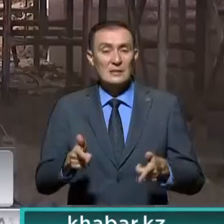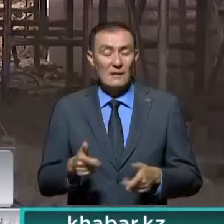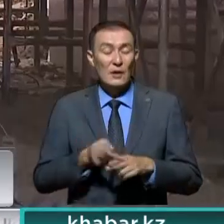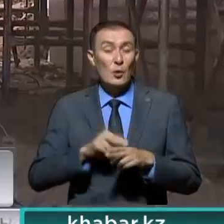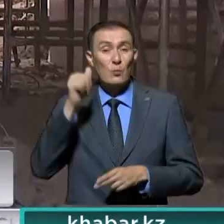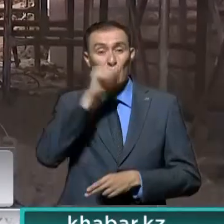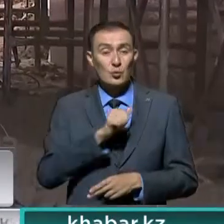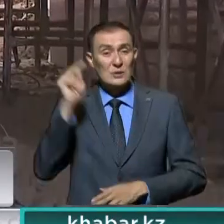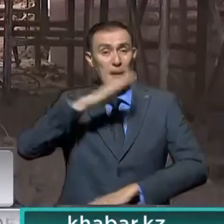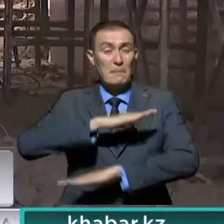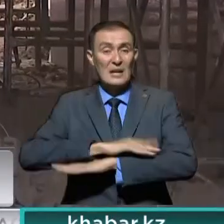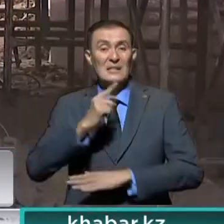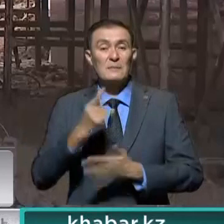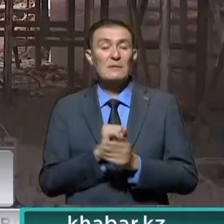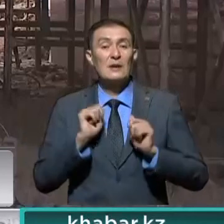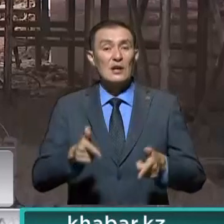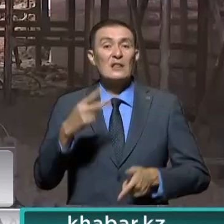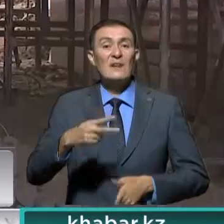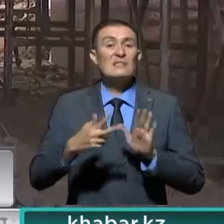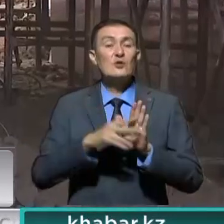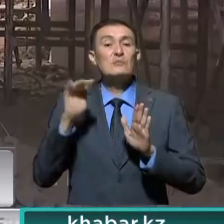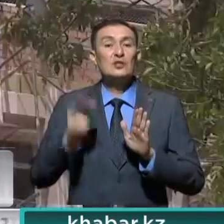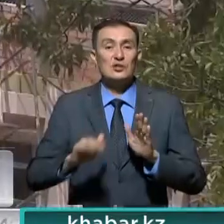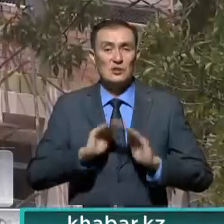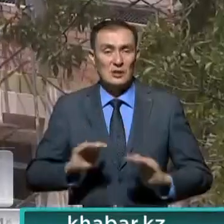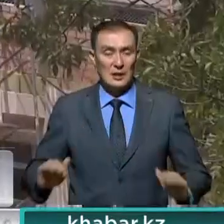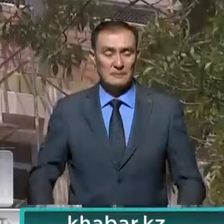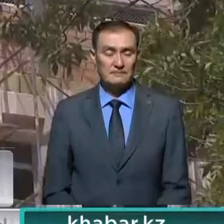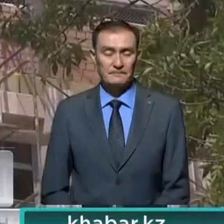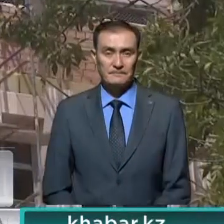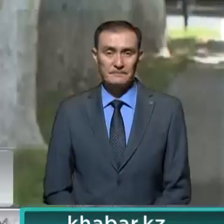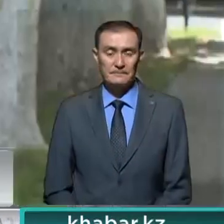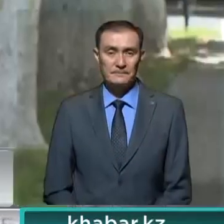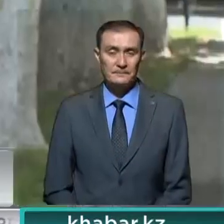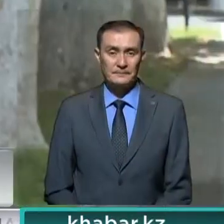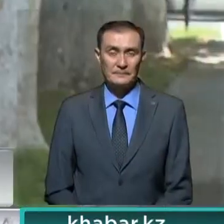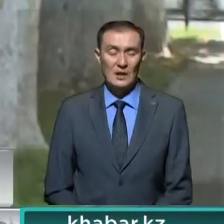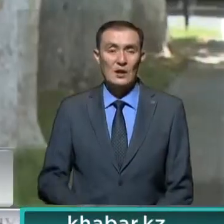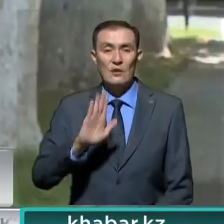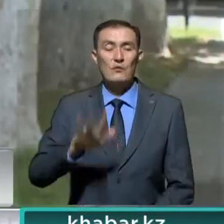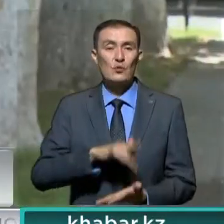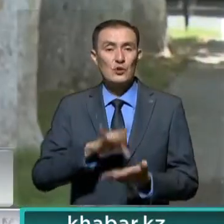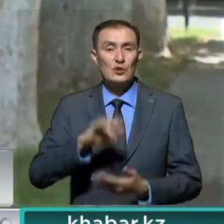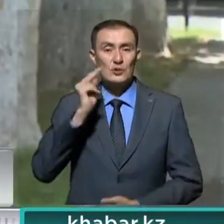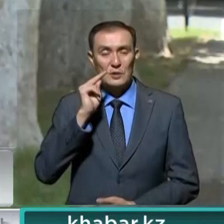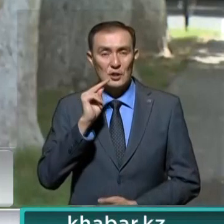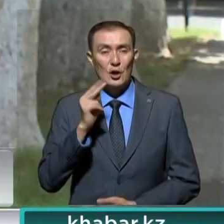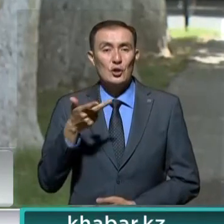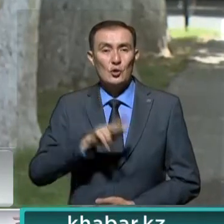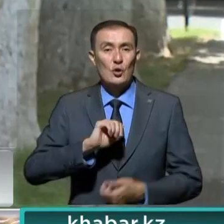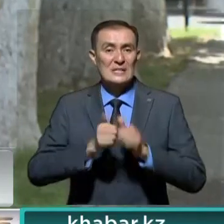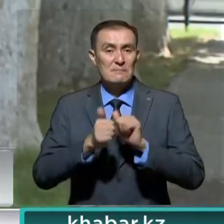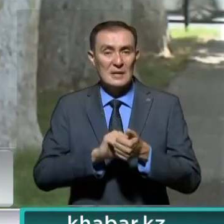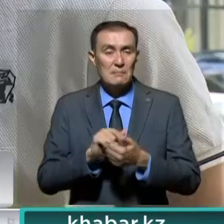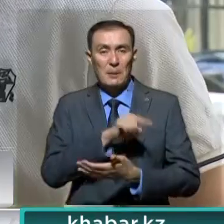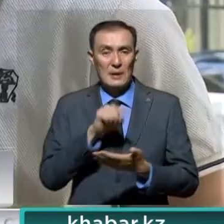году, например, за парты впервые сядут 28 тысяч детей. По городу Шымкент проблема трехсменных школ